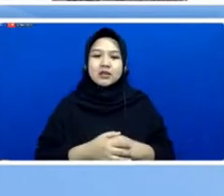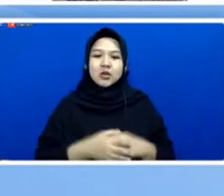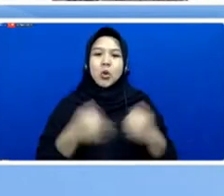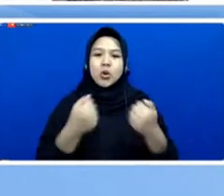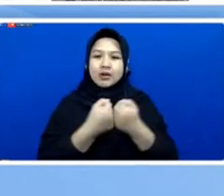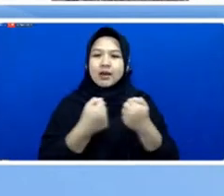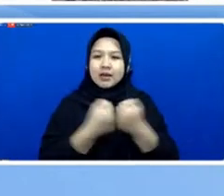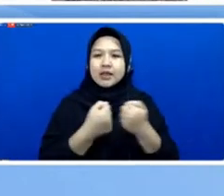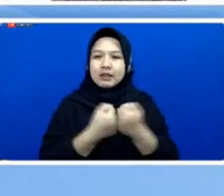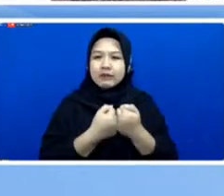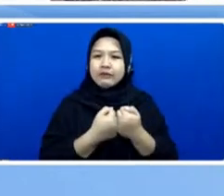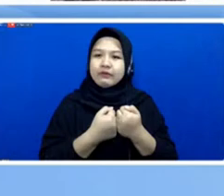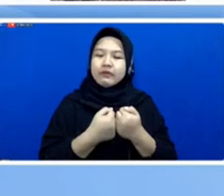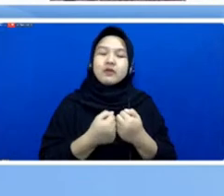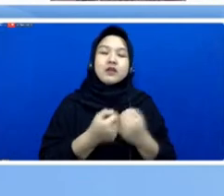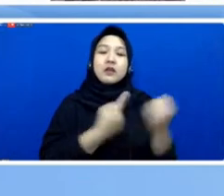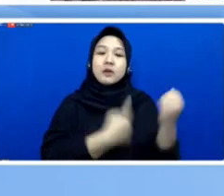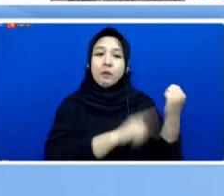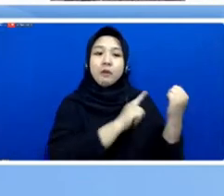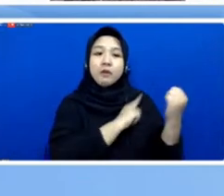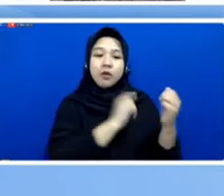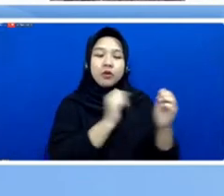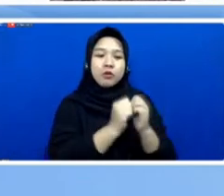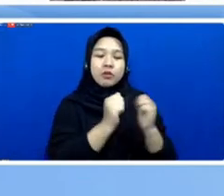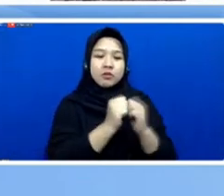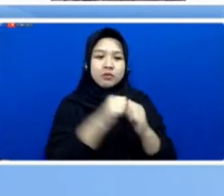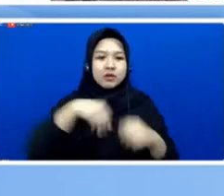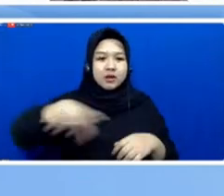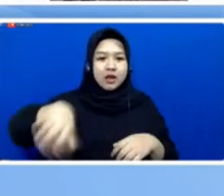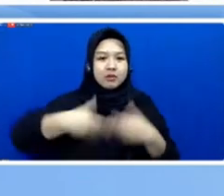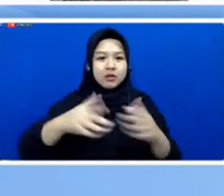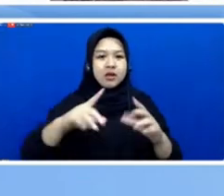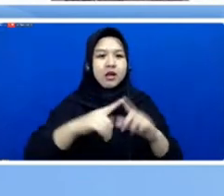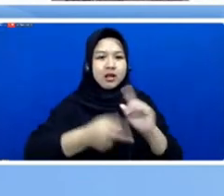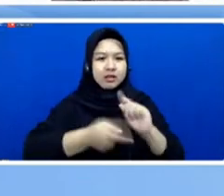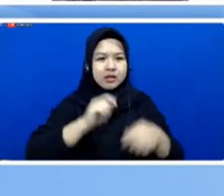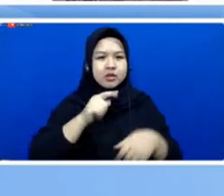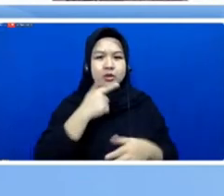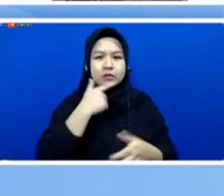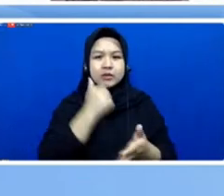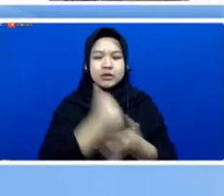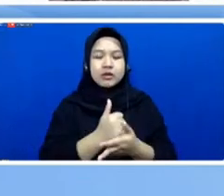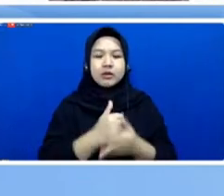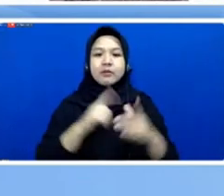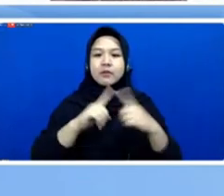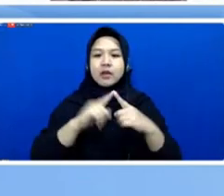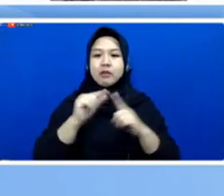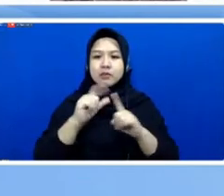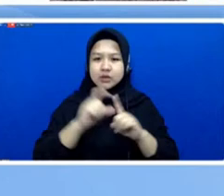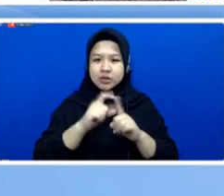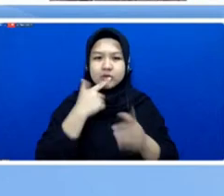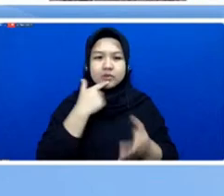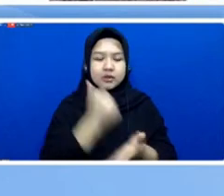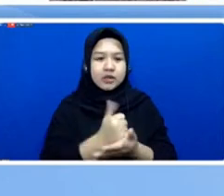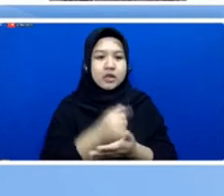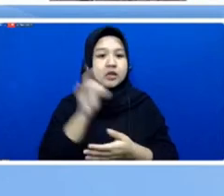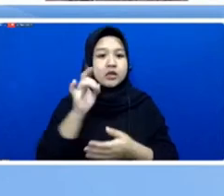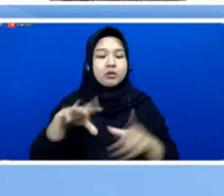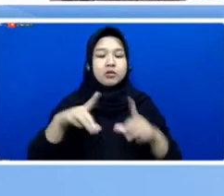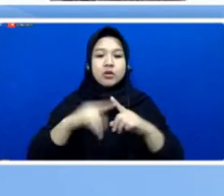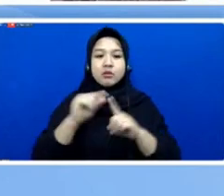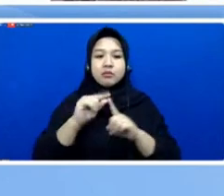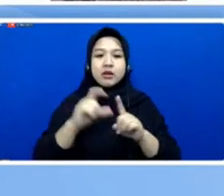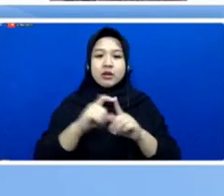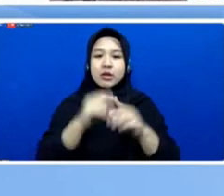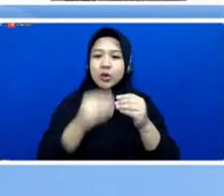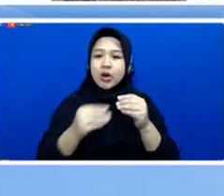kontradiktif. Jadi kemampuan komitmen daerah untuk menyediakan alat tes menjadi penting sekali. Kemudian APD-nya, termasuk APD untuk kader. Yang paling penting